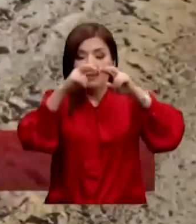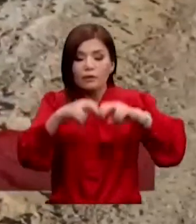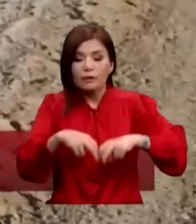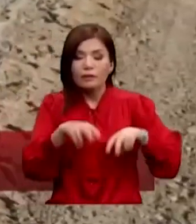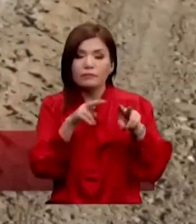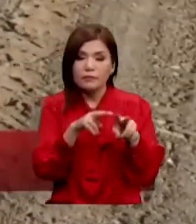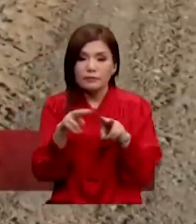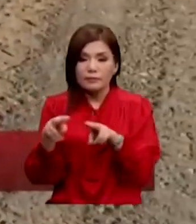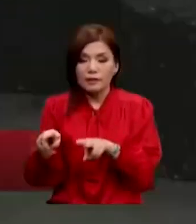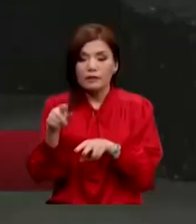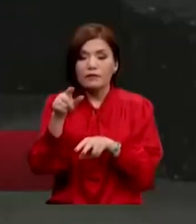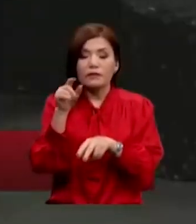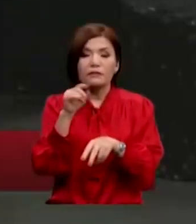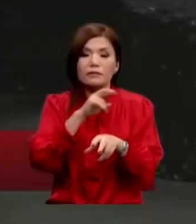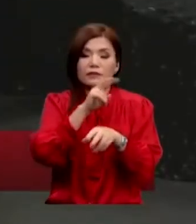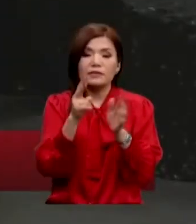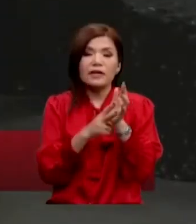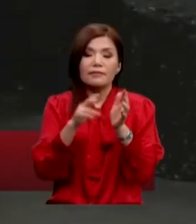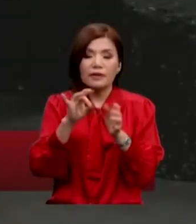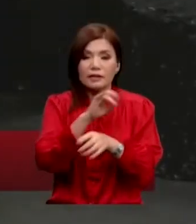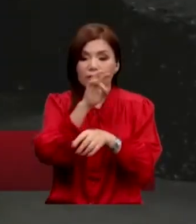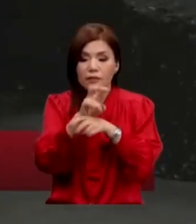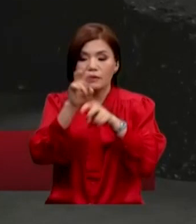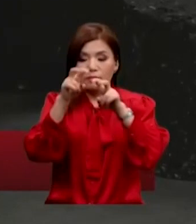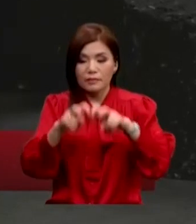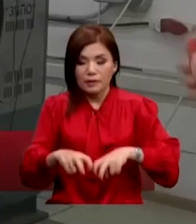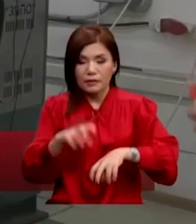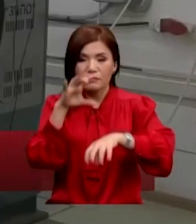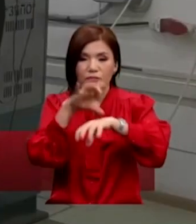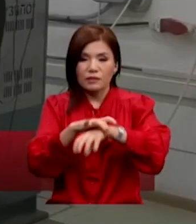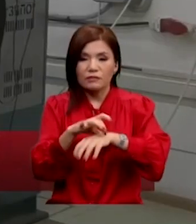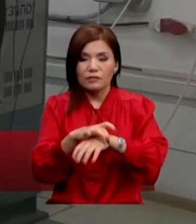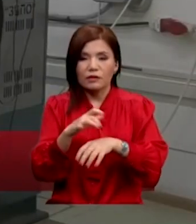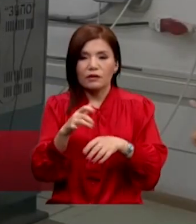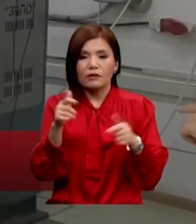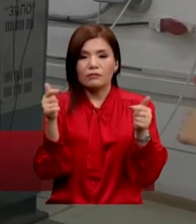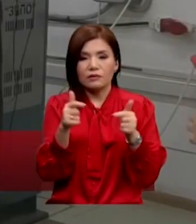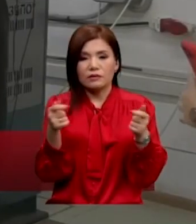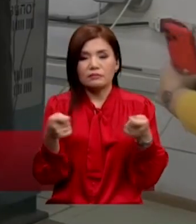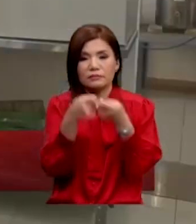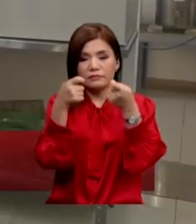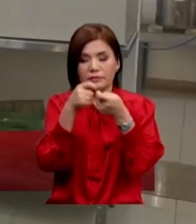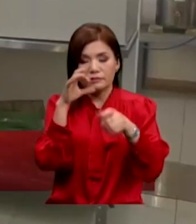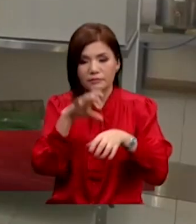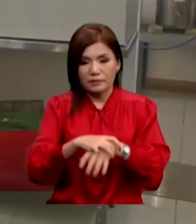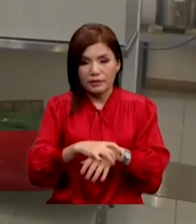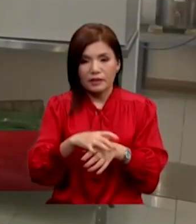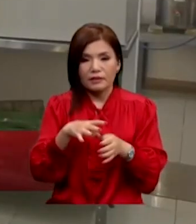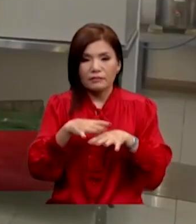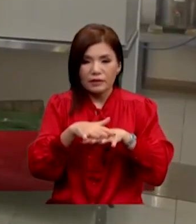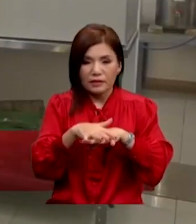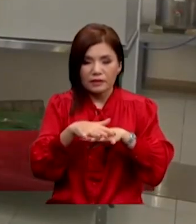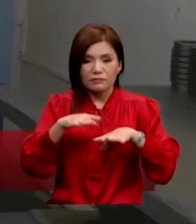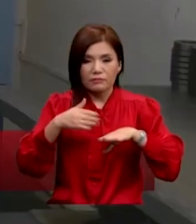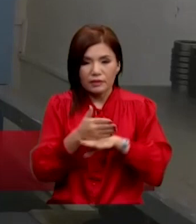этой дороги. На объект выезжали 7 раз. После проверки были выявлены грубые дефекты и замечания. Обнаружена сетка трещин,